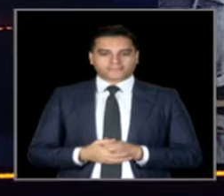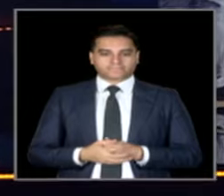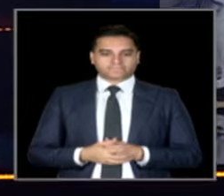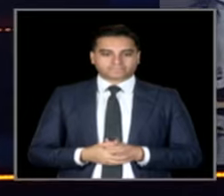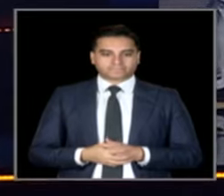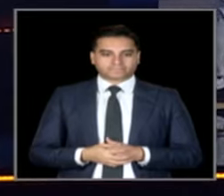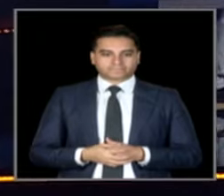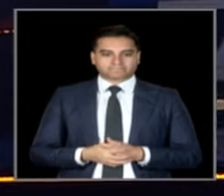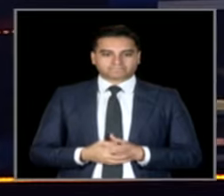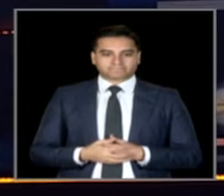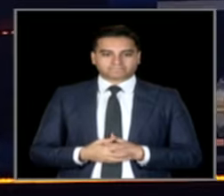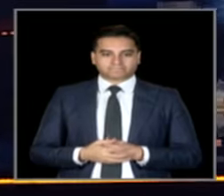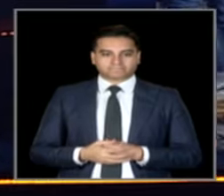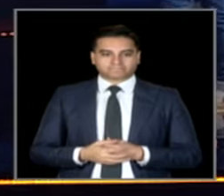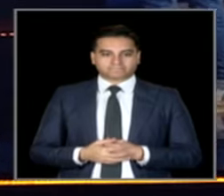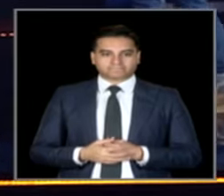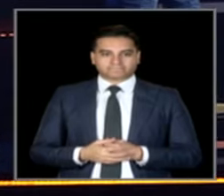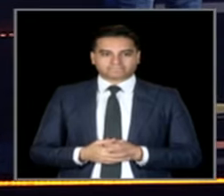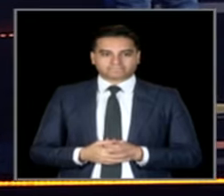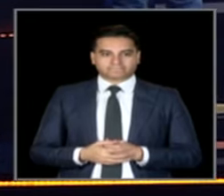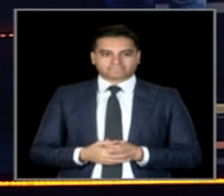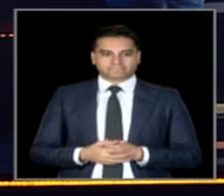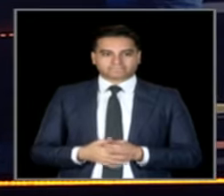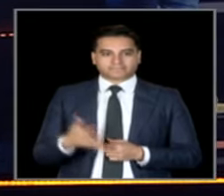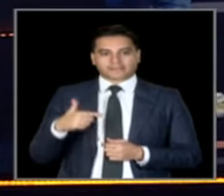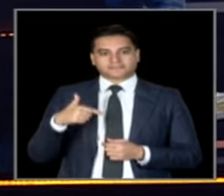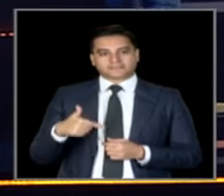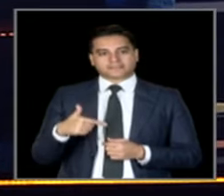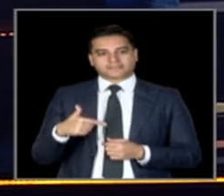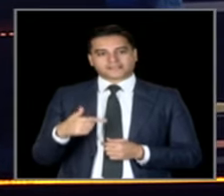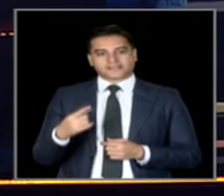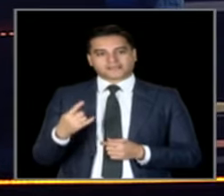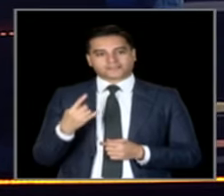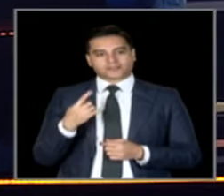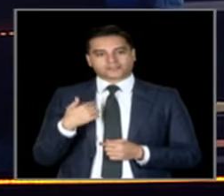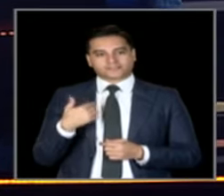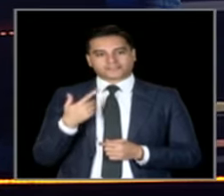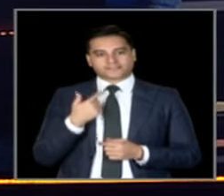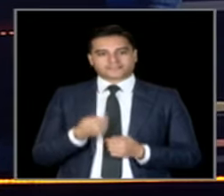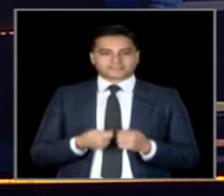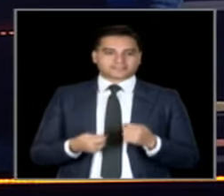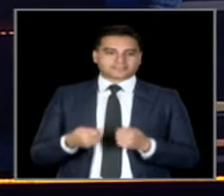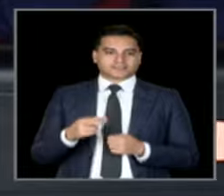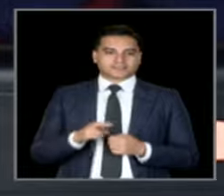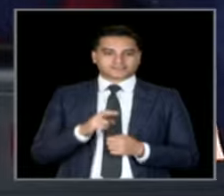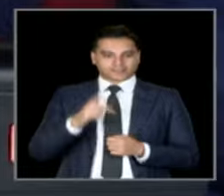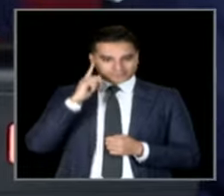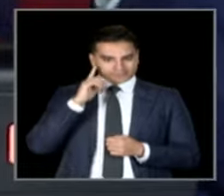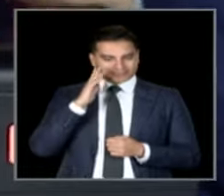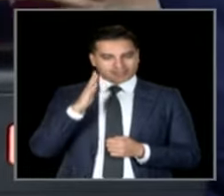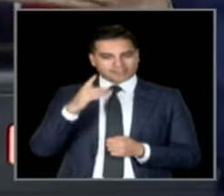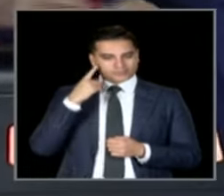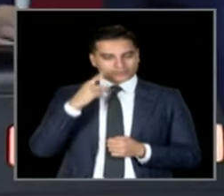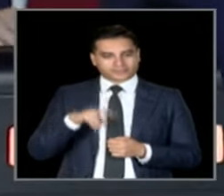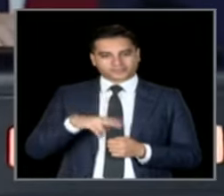6/10. وكان نفسي احسب لك السؤال السابع صح،